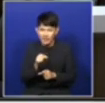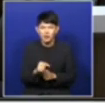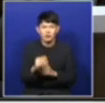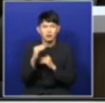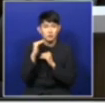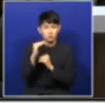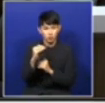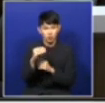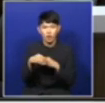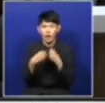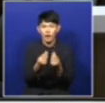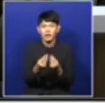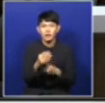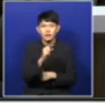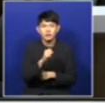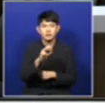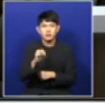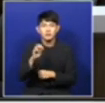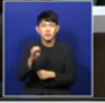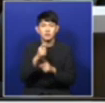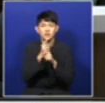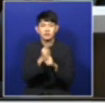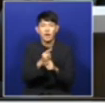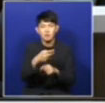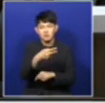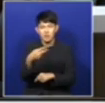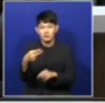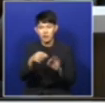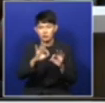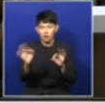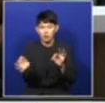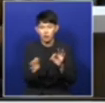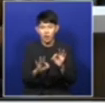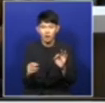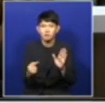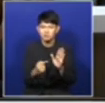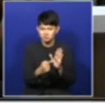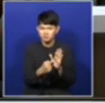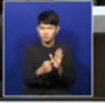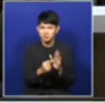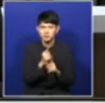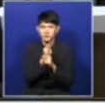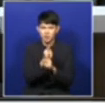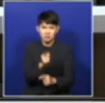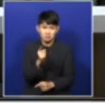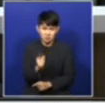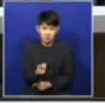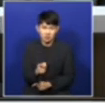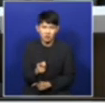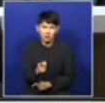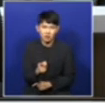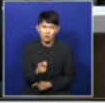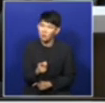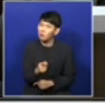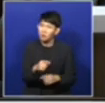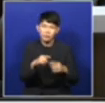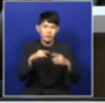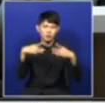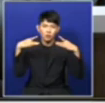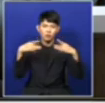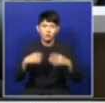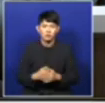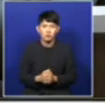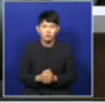อบการ SME ตามคำนิยามที่ควรจะเป็นอย่างบนสถานภาพของความเป็นจริงนั้นผิดเพี้ยนไป